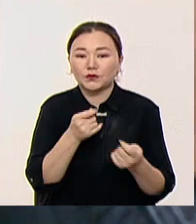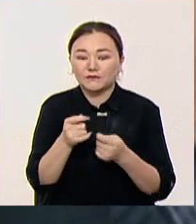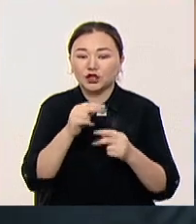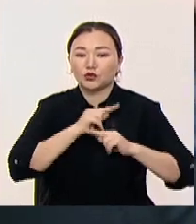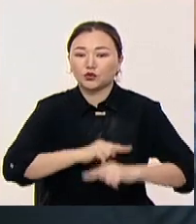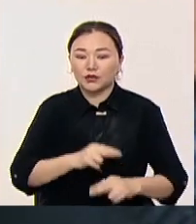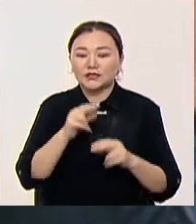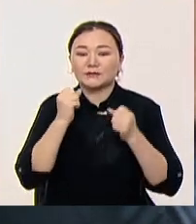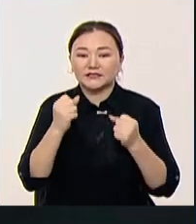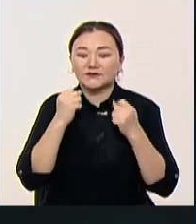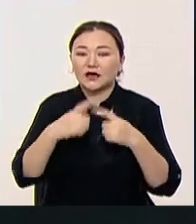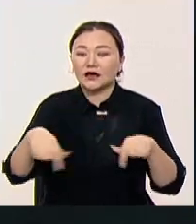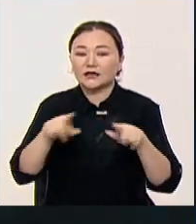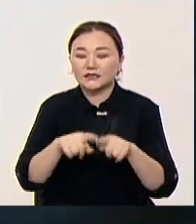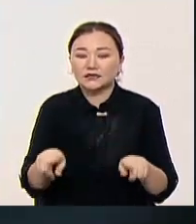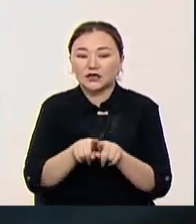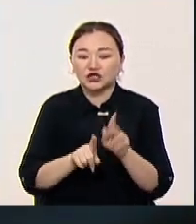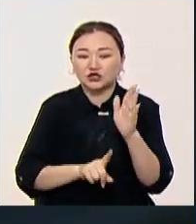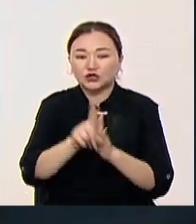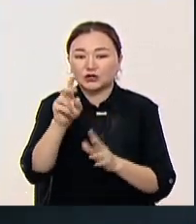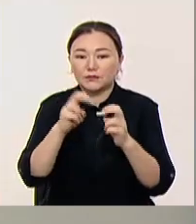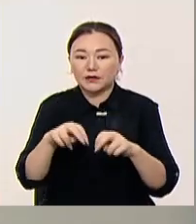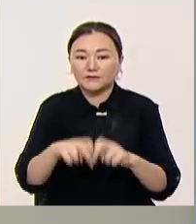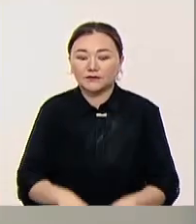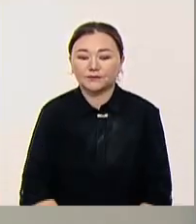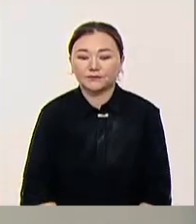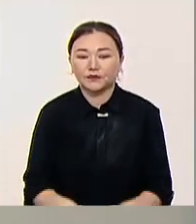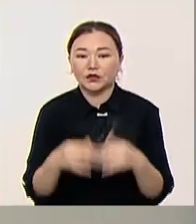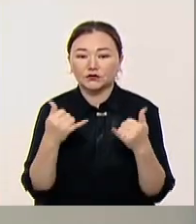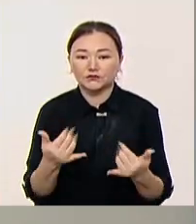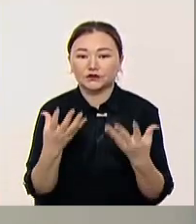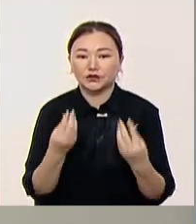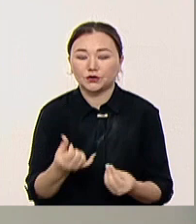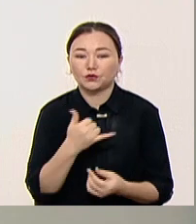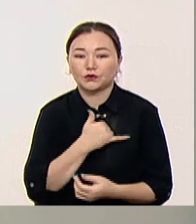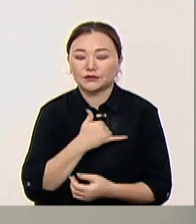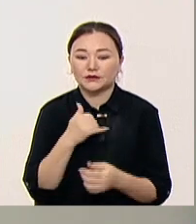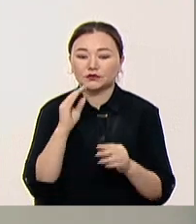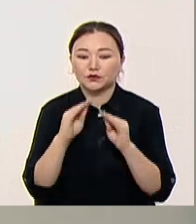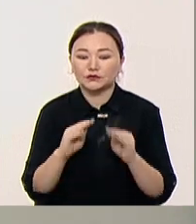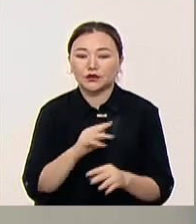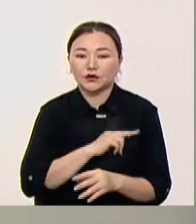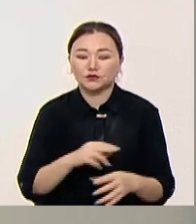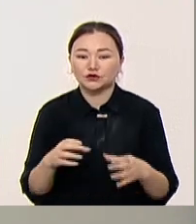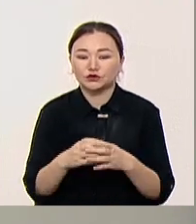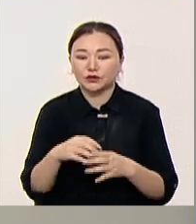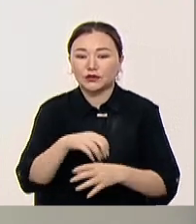труда. Спортивные организации также начали проверку. Ну, на сегодняшний день у нас создана рабочая